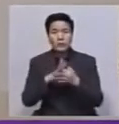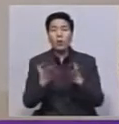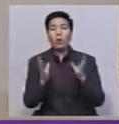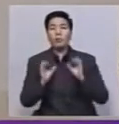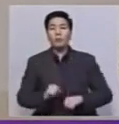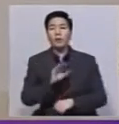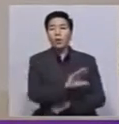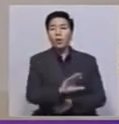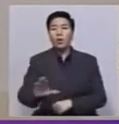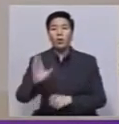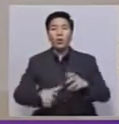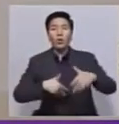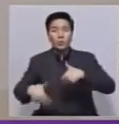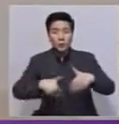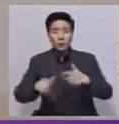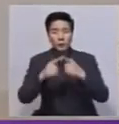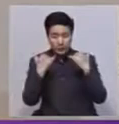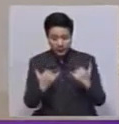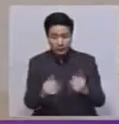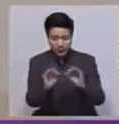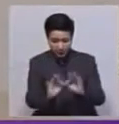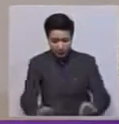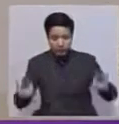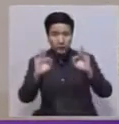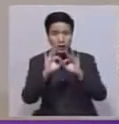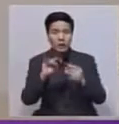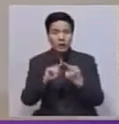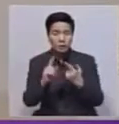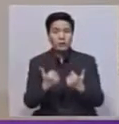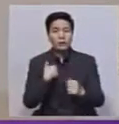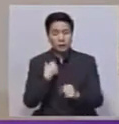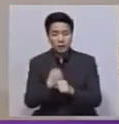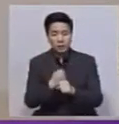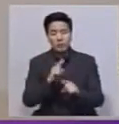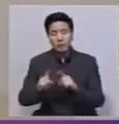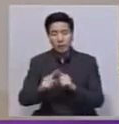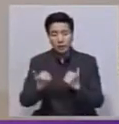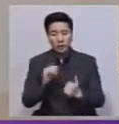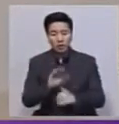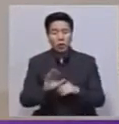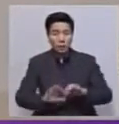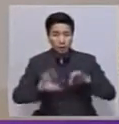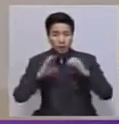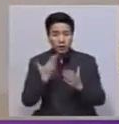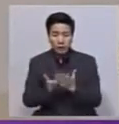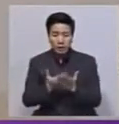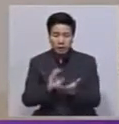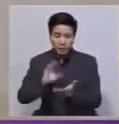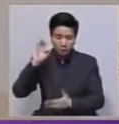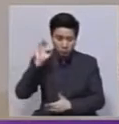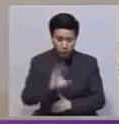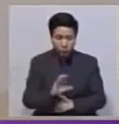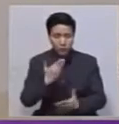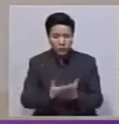าชนในพื้นที่อันนี้เป็นจุดสำคัญอย่างยิ่งนะครับเพราะฉะนั้นการดำเนินการอะไรก็ตามของรัฐบาลนั้นไม่ว่าจะเรื่องของการลงทุนการ